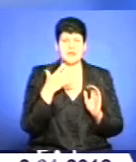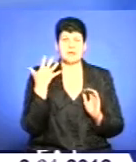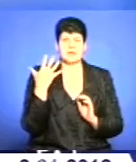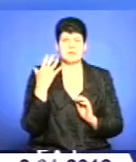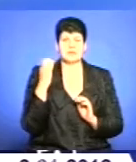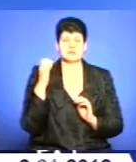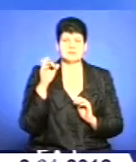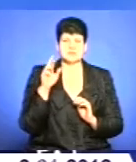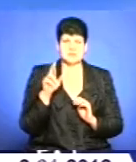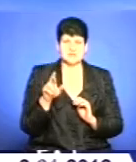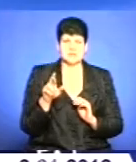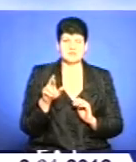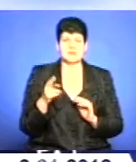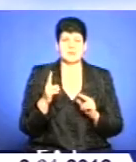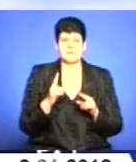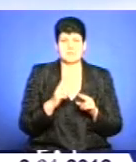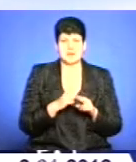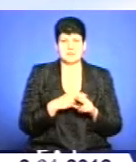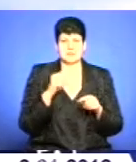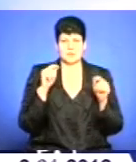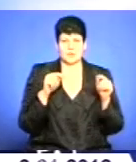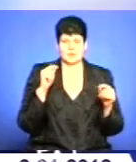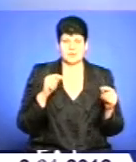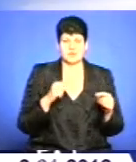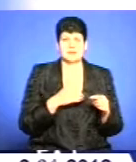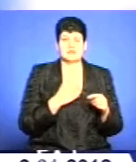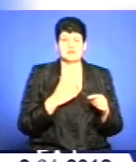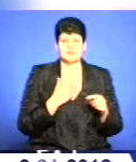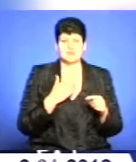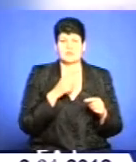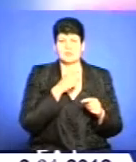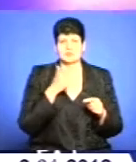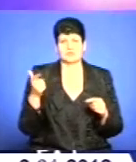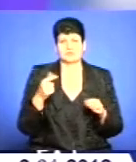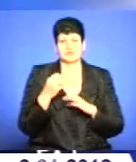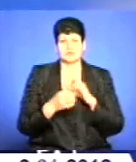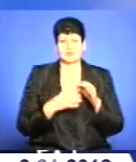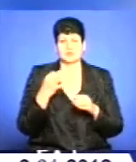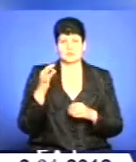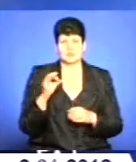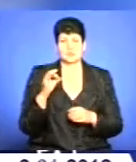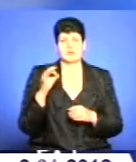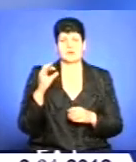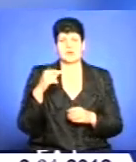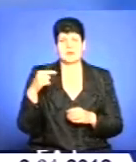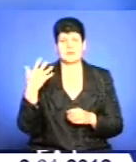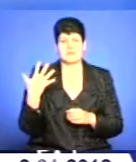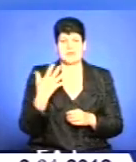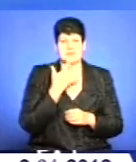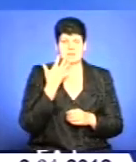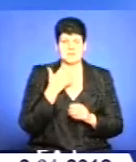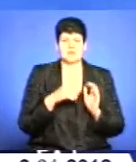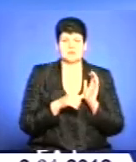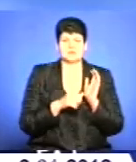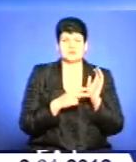січня без істотних опадів, температура повітря впродовж доби 0-5 тепла. 6-7